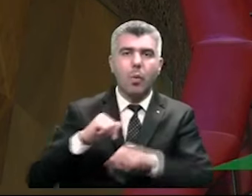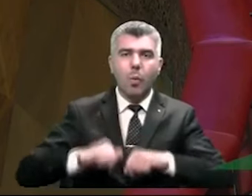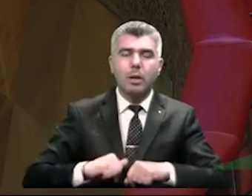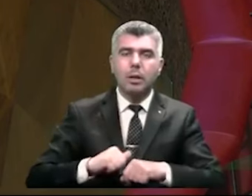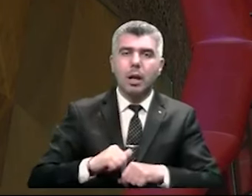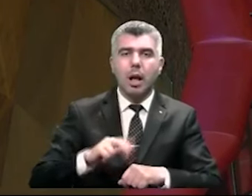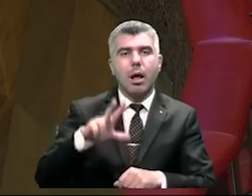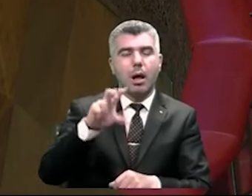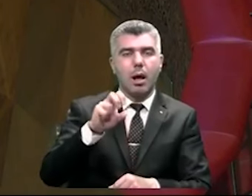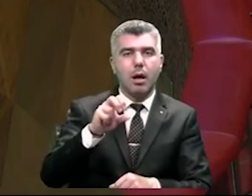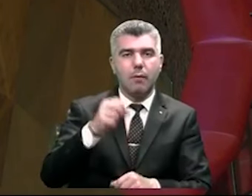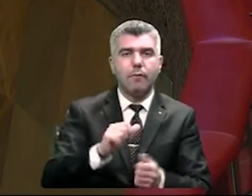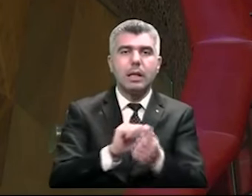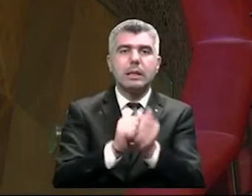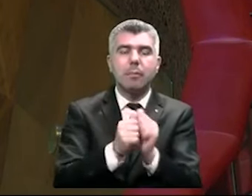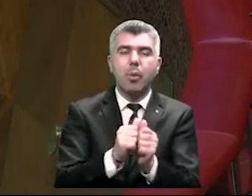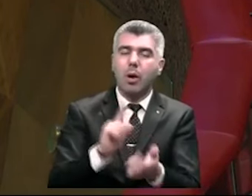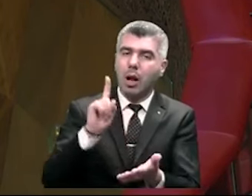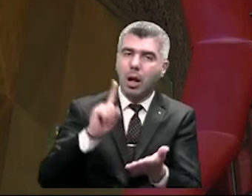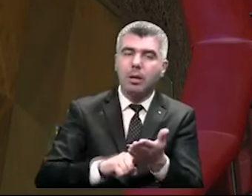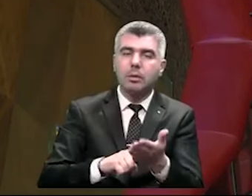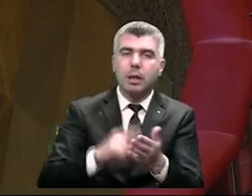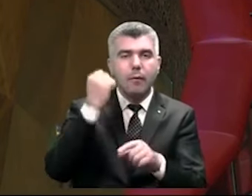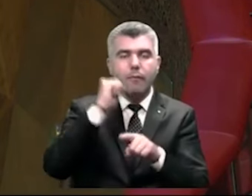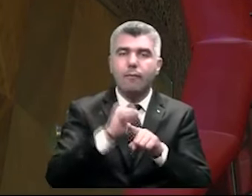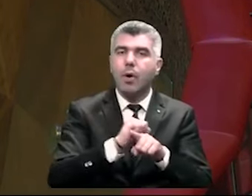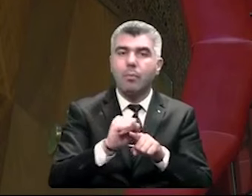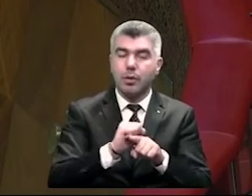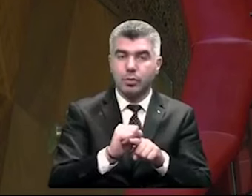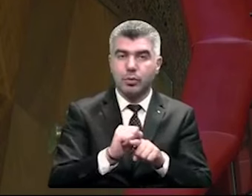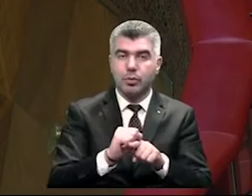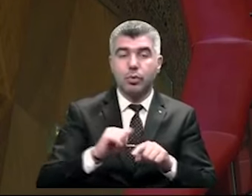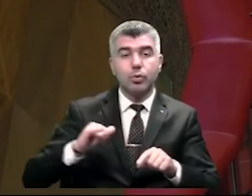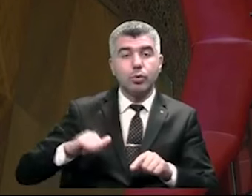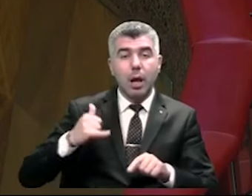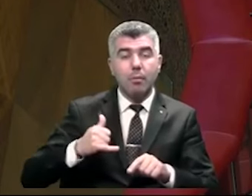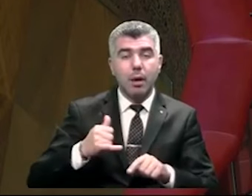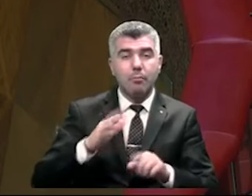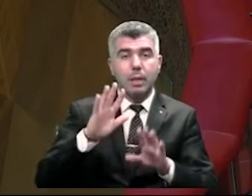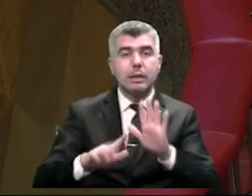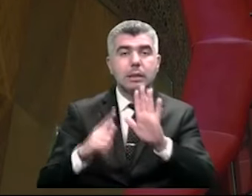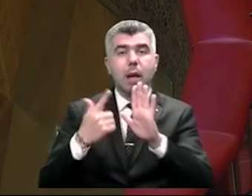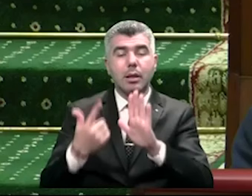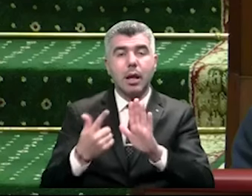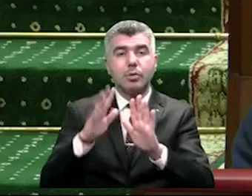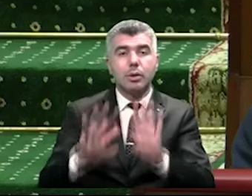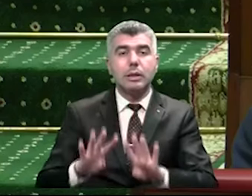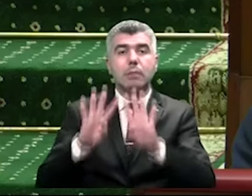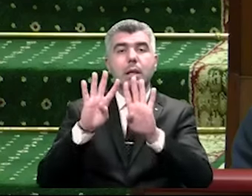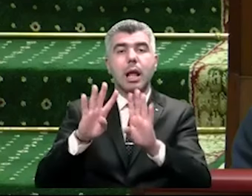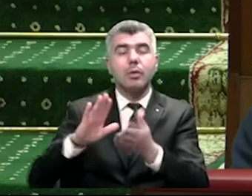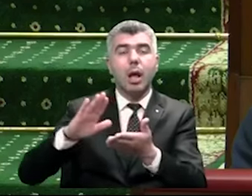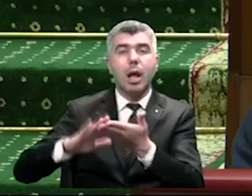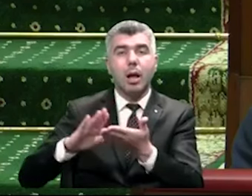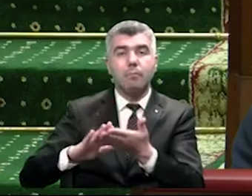امنين بان الرياضه خصها تكون في صلب التكوين لان الشباب ديالنا 17 ولا 18 عام اللي كيجي لعندنا عنده